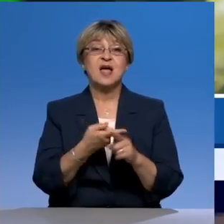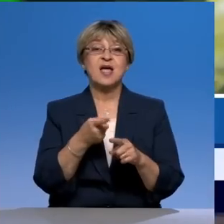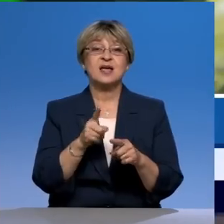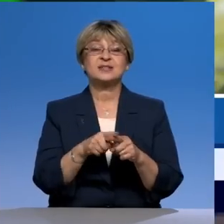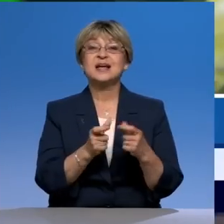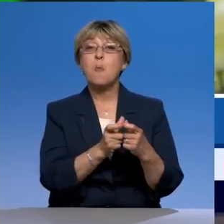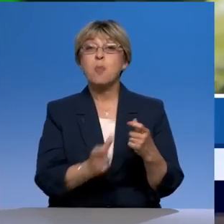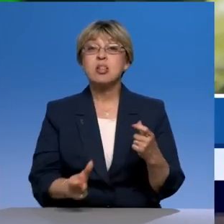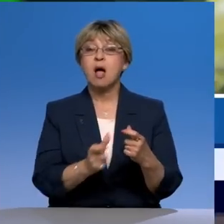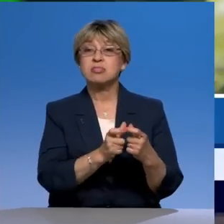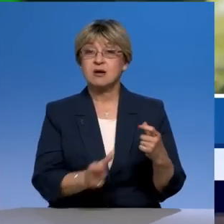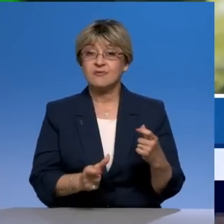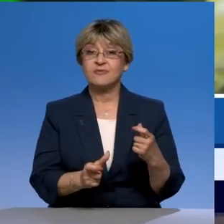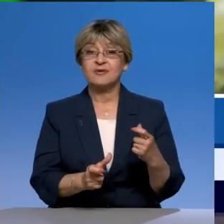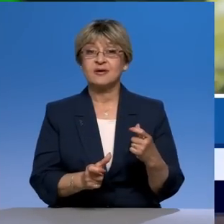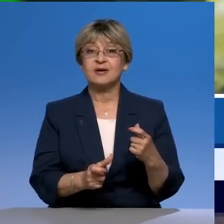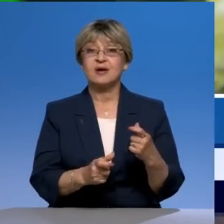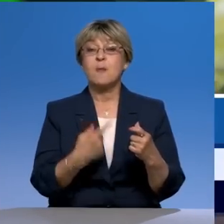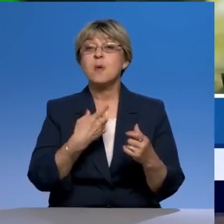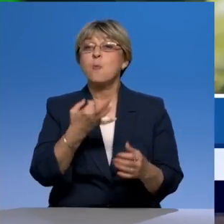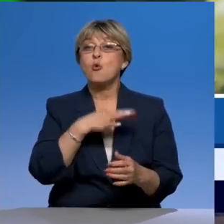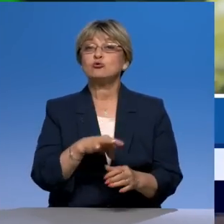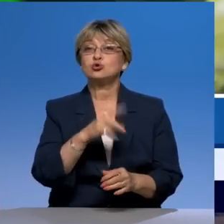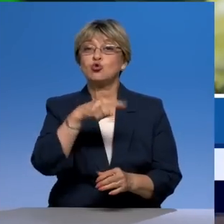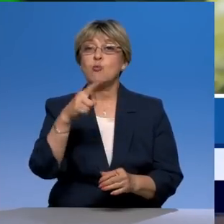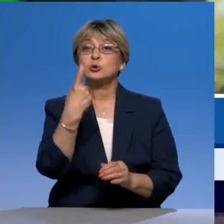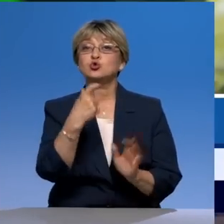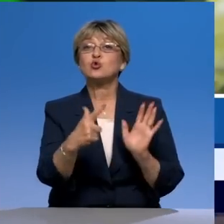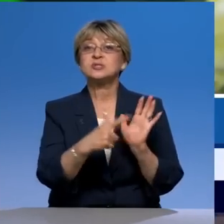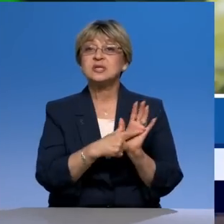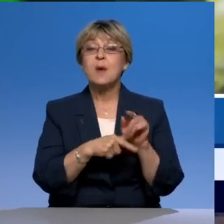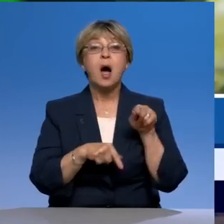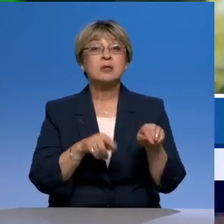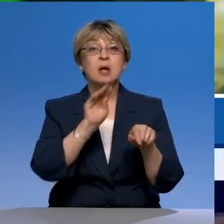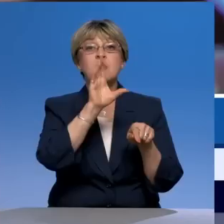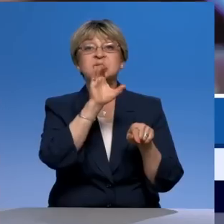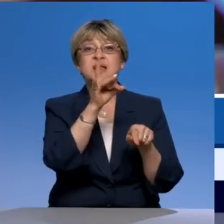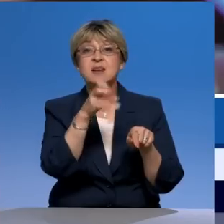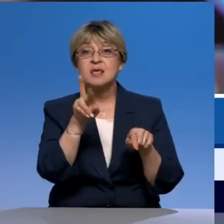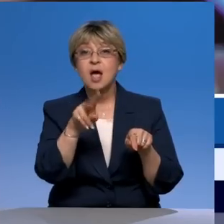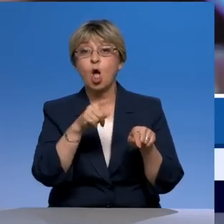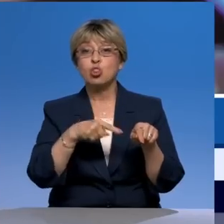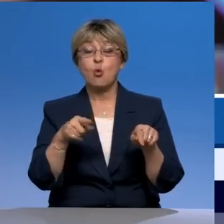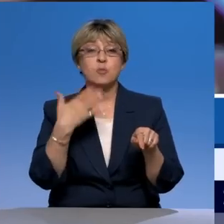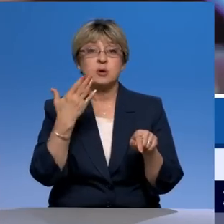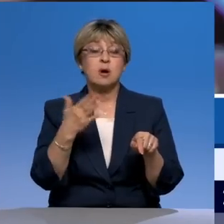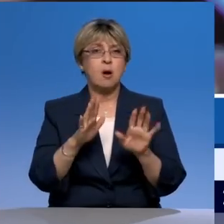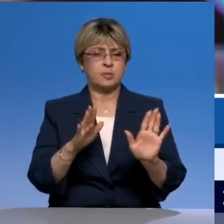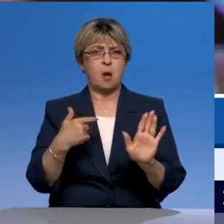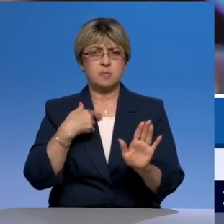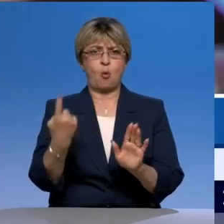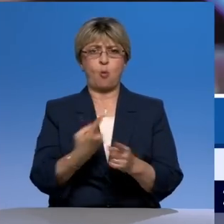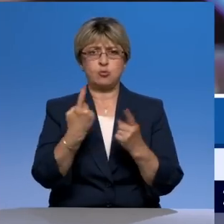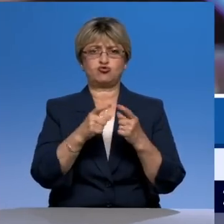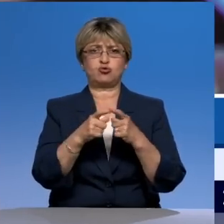бланков, да, в основном мы 107-м пользуемся, а там нету ни серии, ни номера. Подождите, там... мне давали там какой-то обычный листочек, она просто